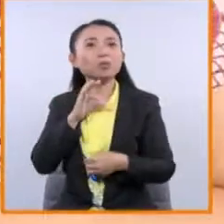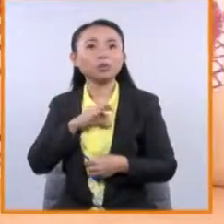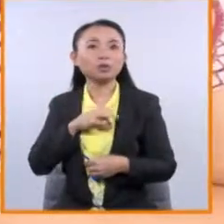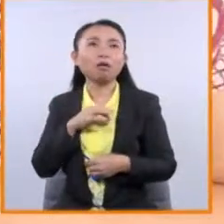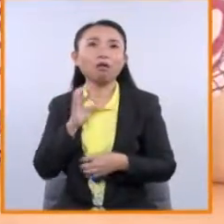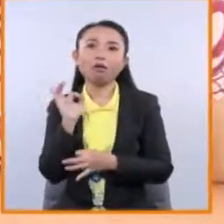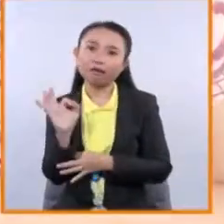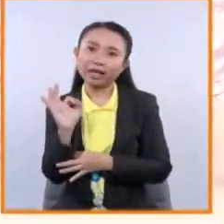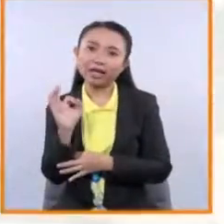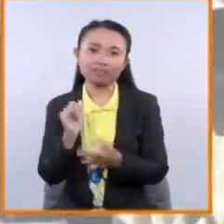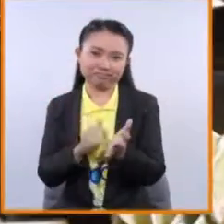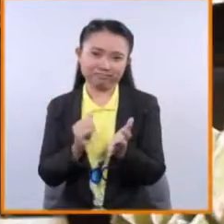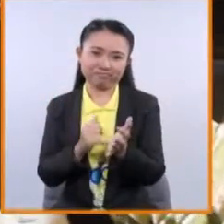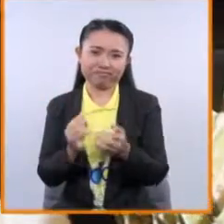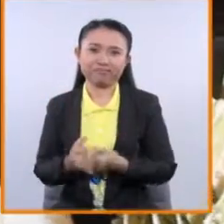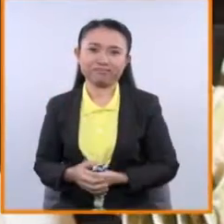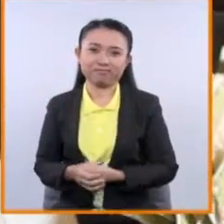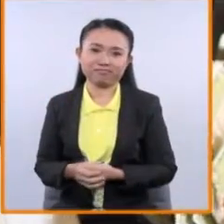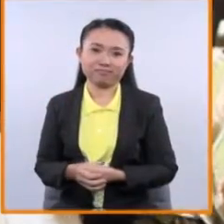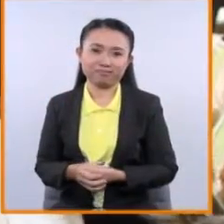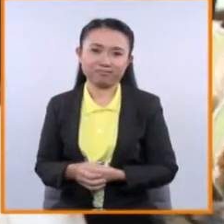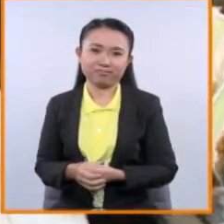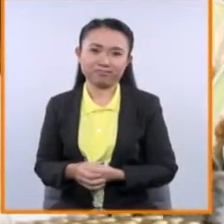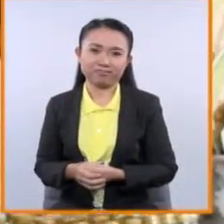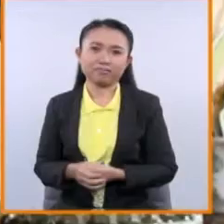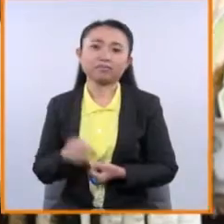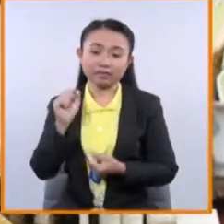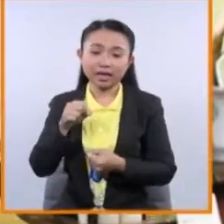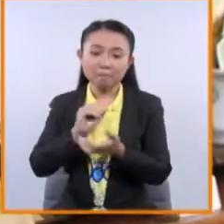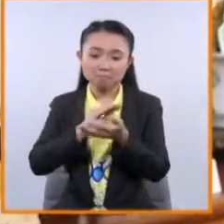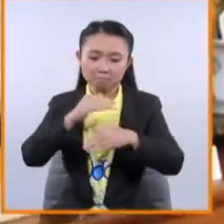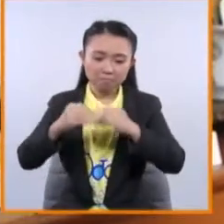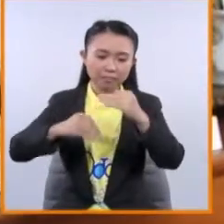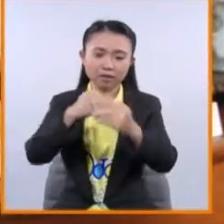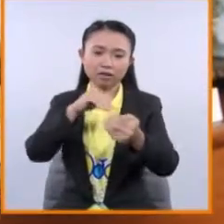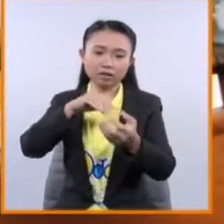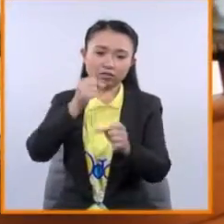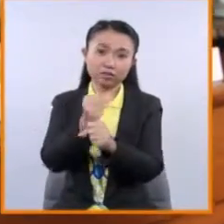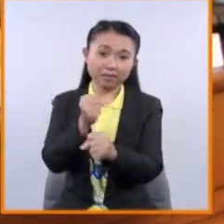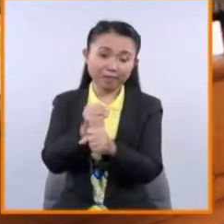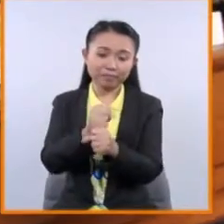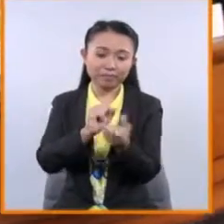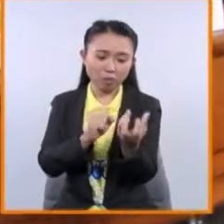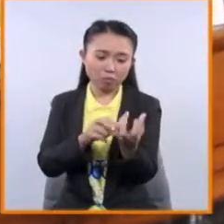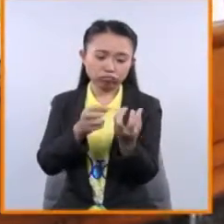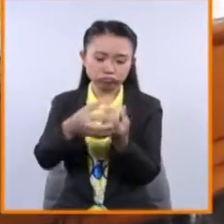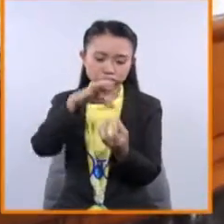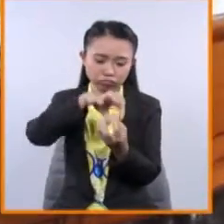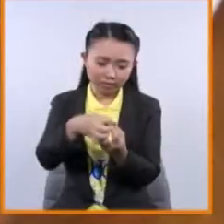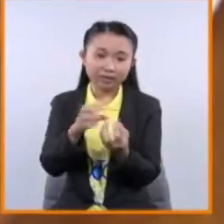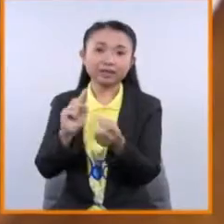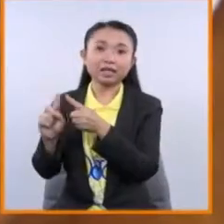ง่ายขึ้นค่ะ แม้ว่าจะพัฒนารูปแบบบรรจุภัณฑ์หรือกระบวนการผลิตให้สอดคล้องกับยุคสมัยใหม่ม